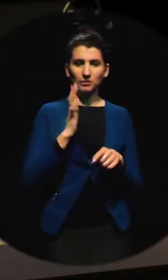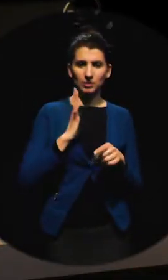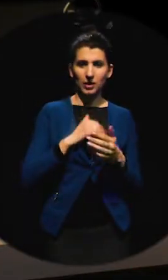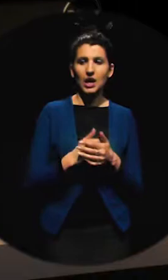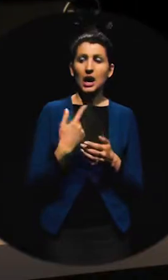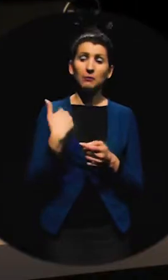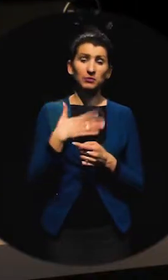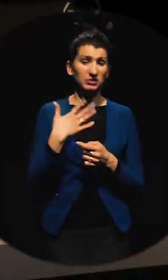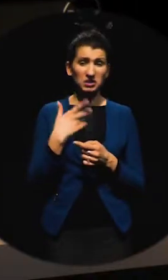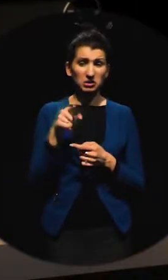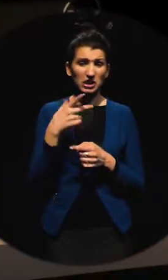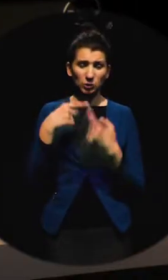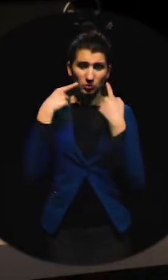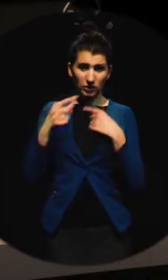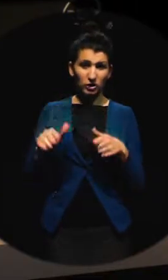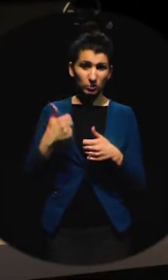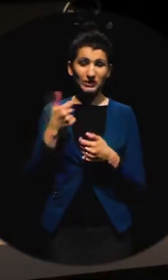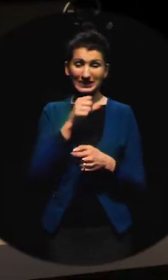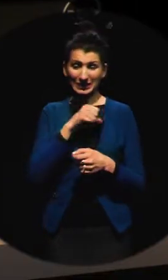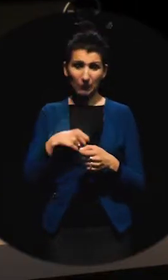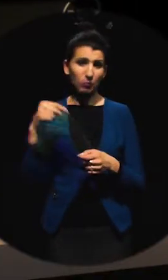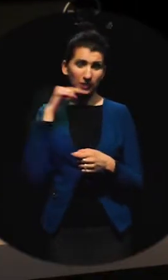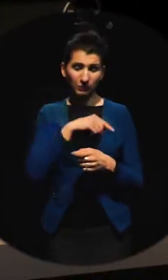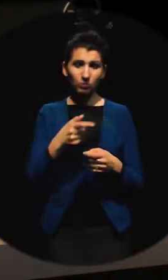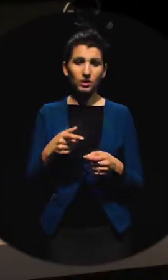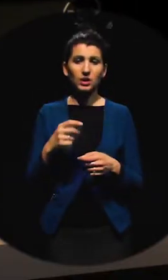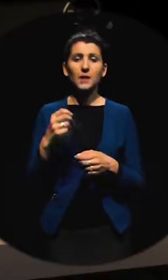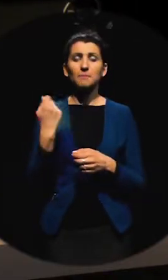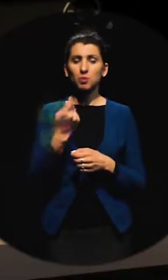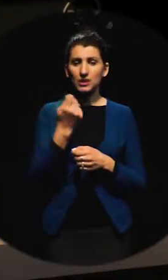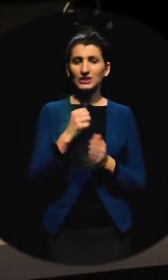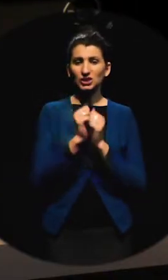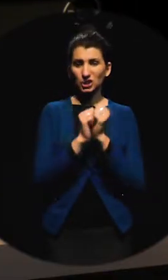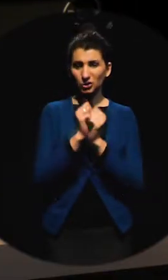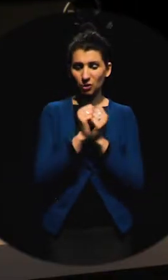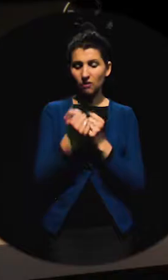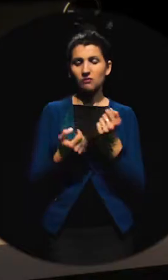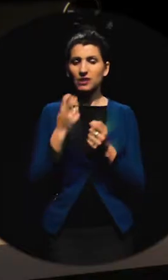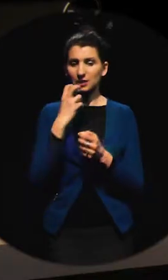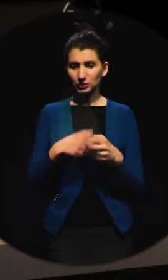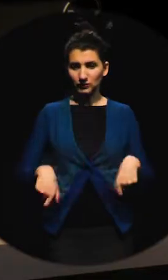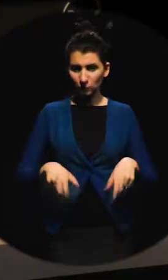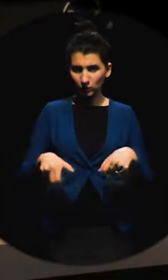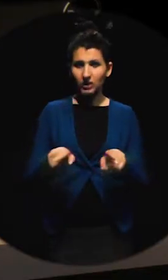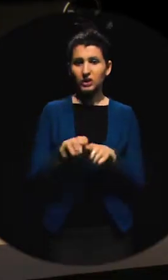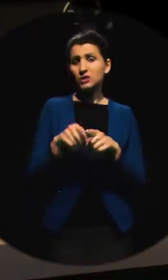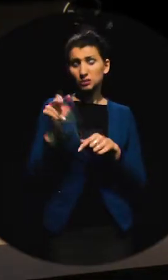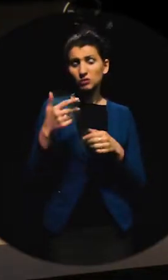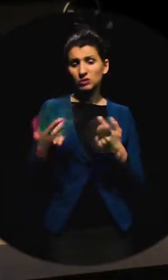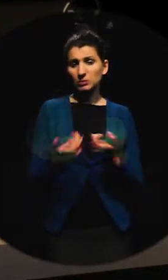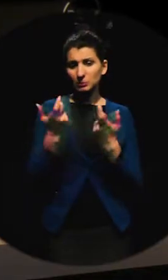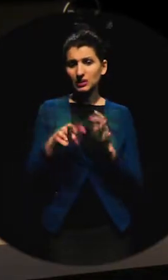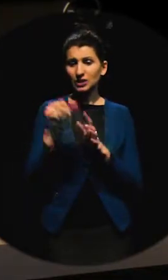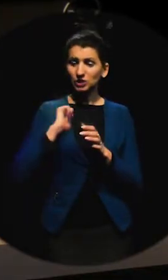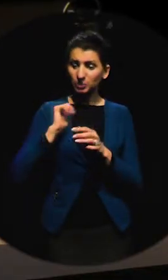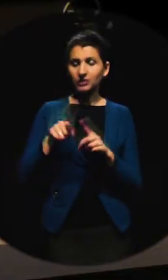tyle odpowiedzialną, by poruszać się jako kierowca pojazdem silnikowym, nie stwarzając przy tym zagrożenia dla innych lub samej siebie. Prosimy